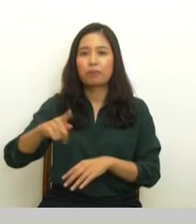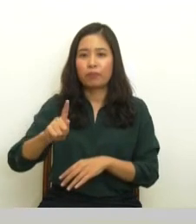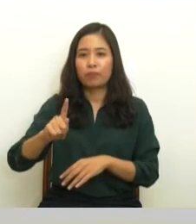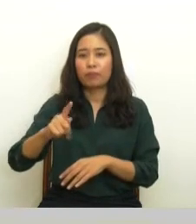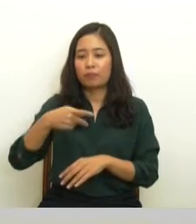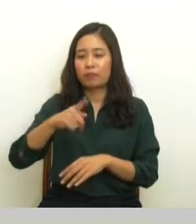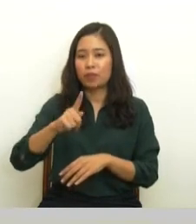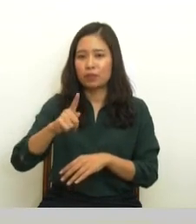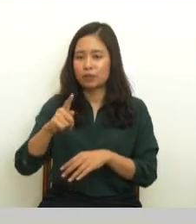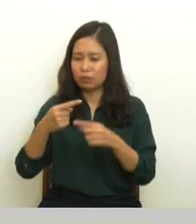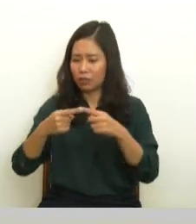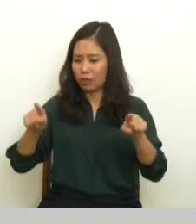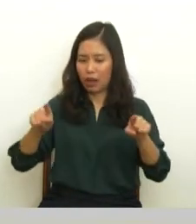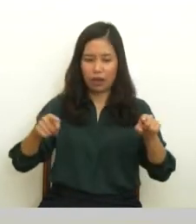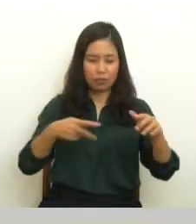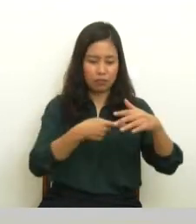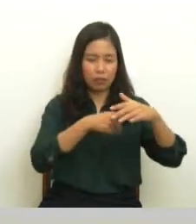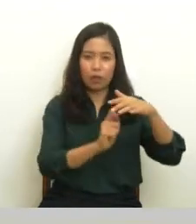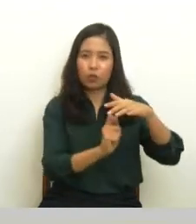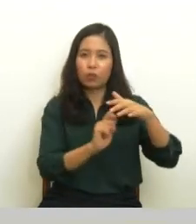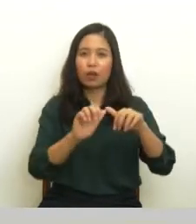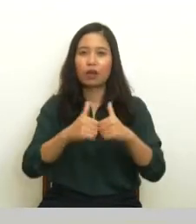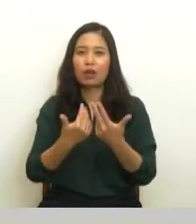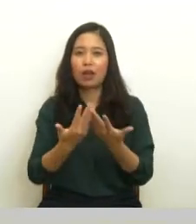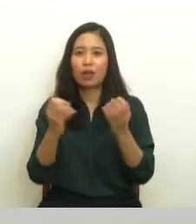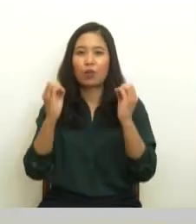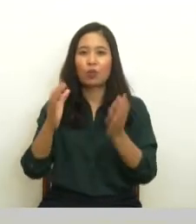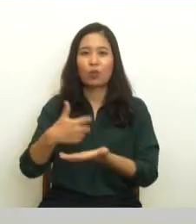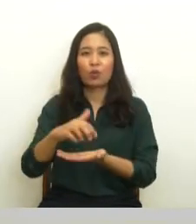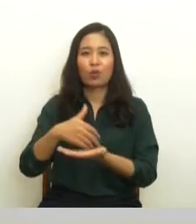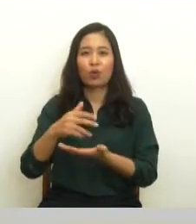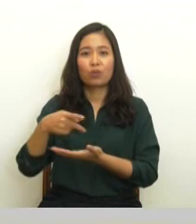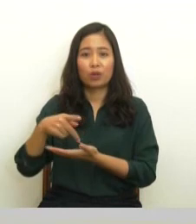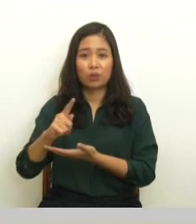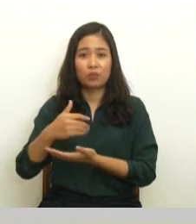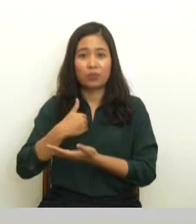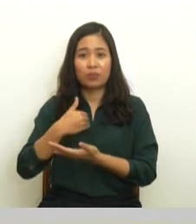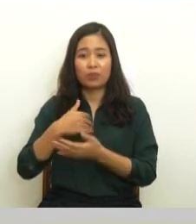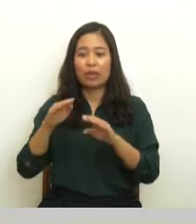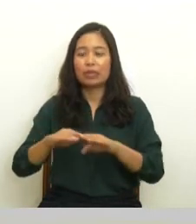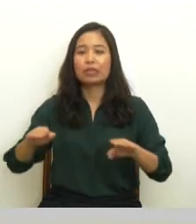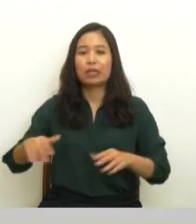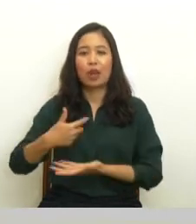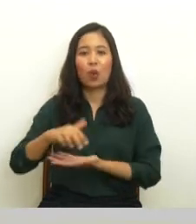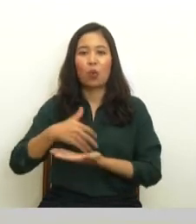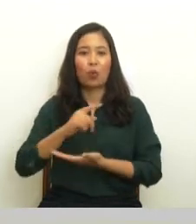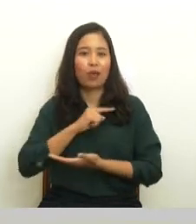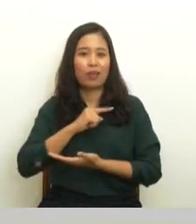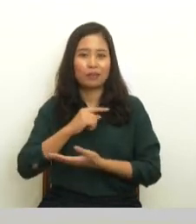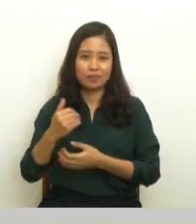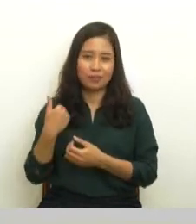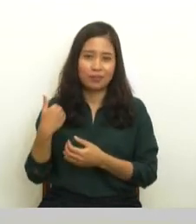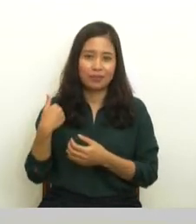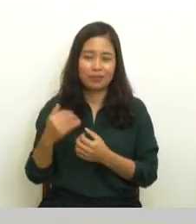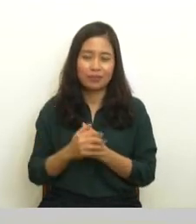ีความแตกต่างจประถมไวประถมไวเ คณครูเป็คนนำเสนอแต่ประถมศึกษาในอาทิตยหน้า เด็จะมานำเสนอด้วยตันเองค่ะค่ะ